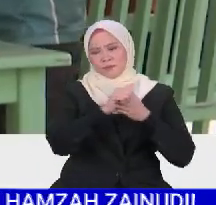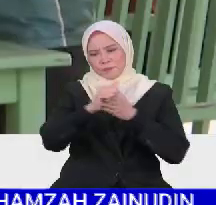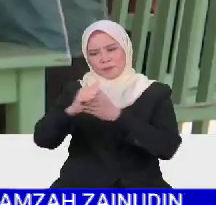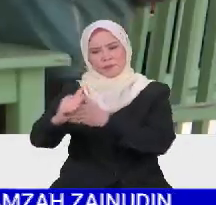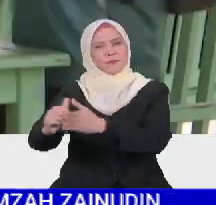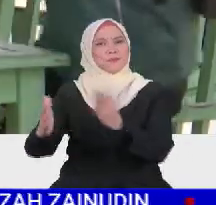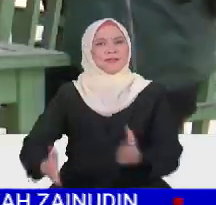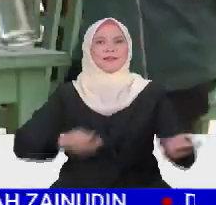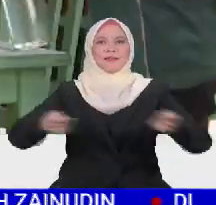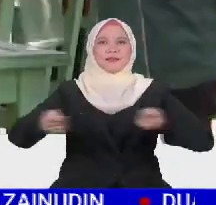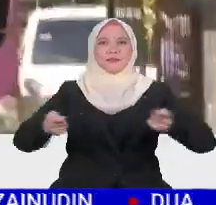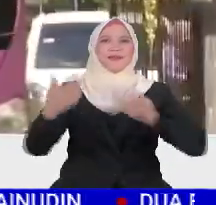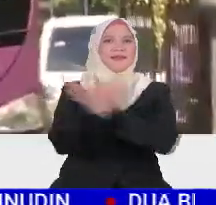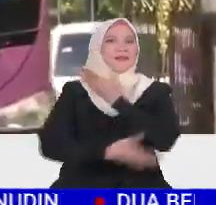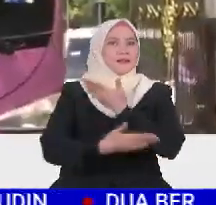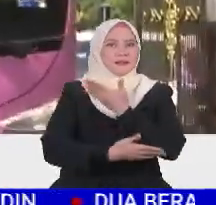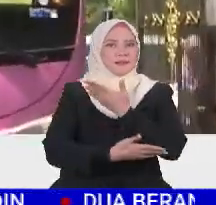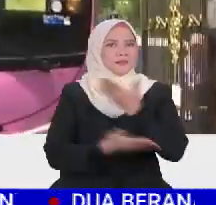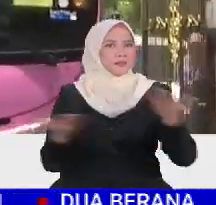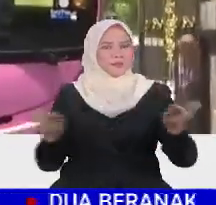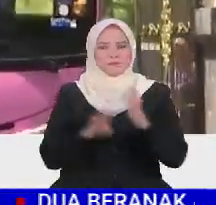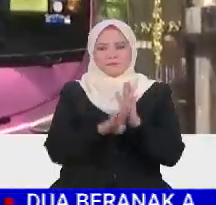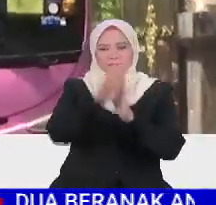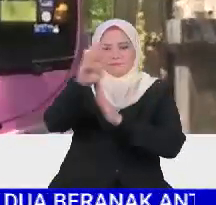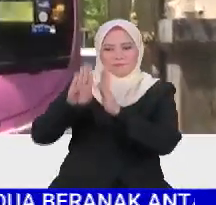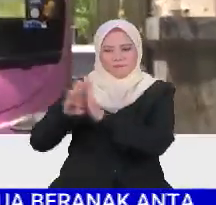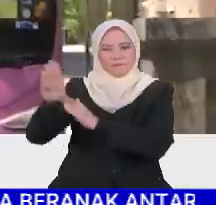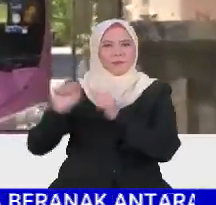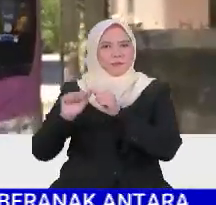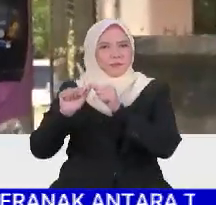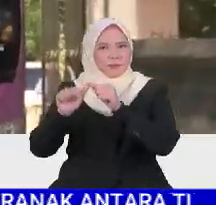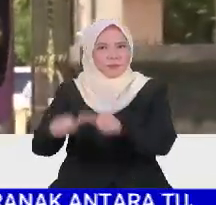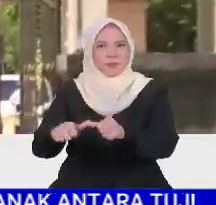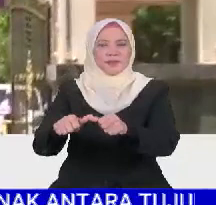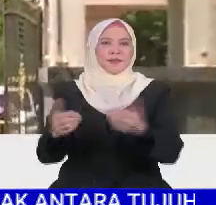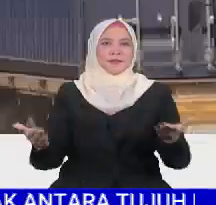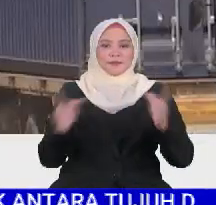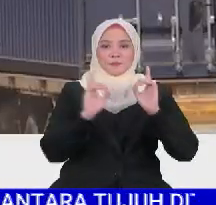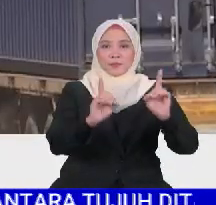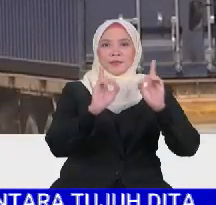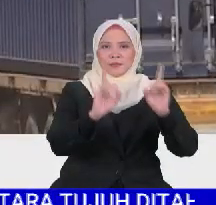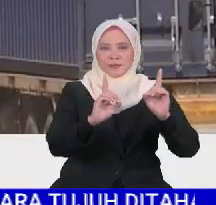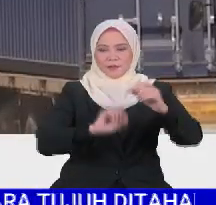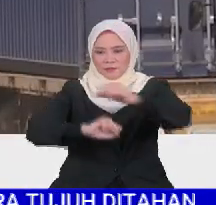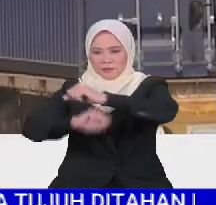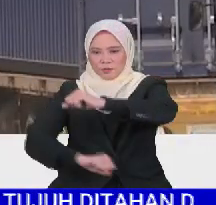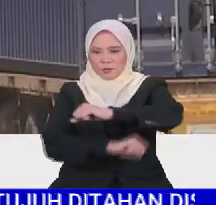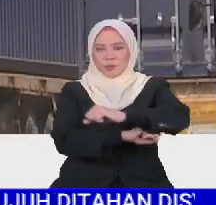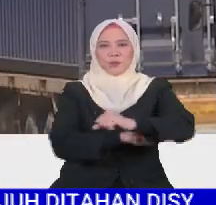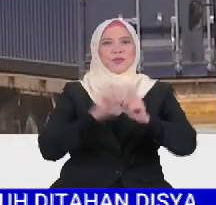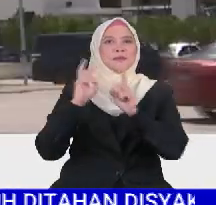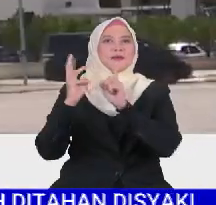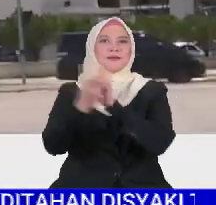bakal mentakdir negara menekankan aspek pembangunan konsisten daripada segi pendidikan infrastruktur dan